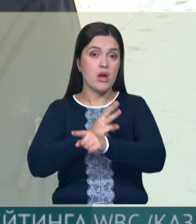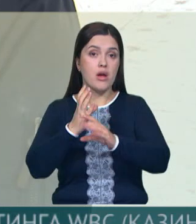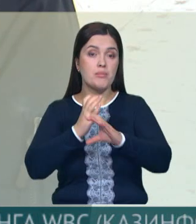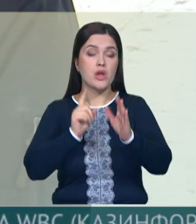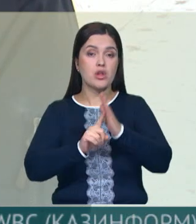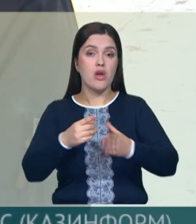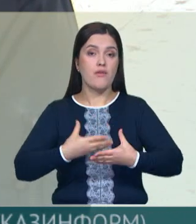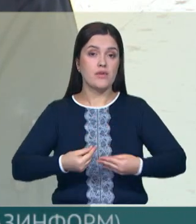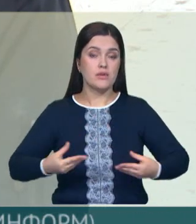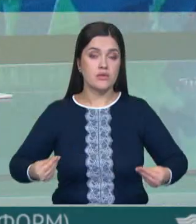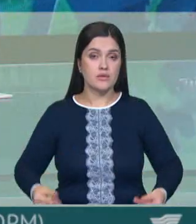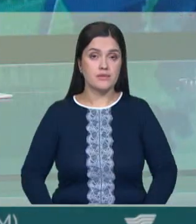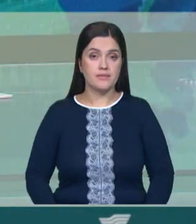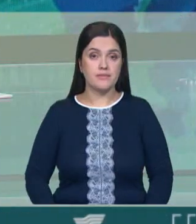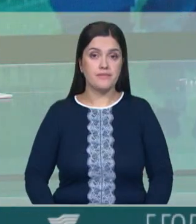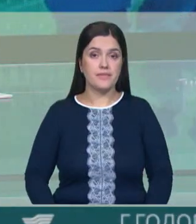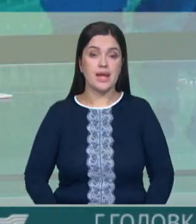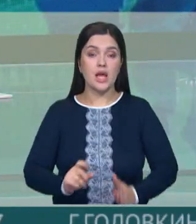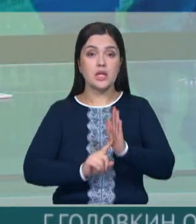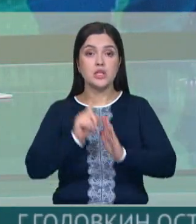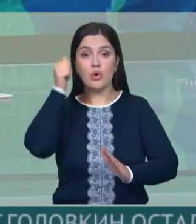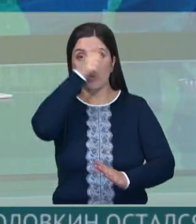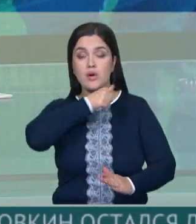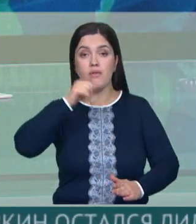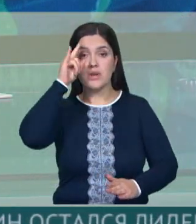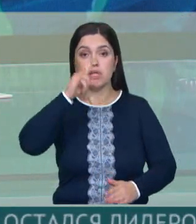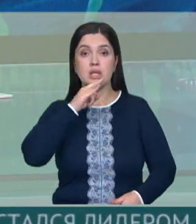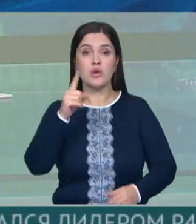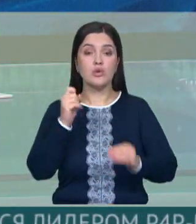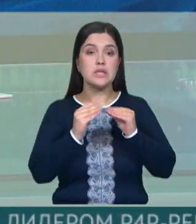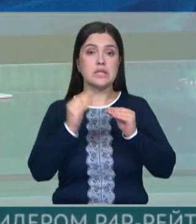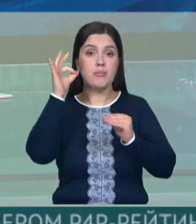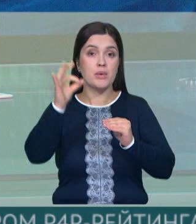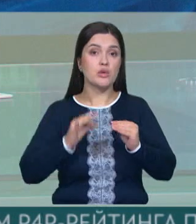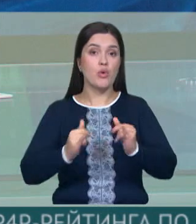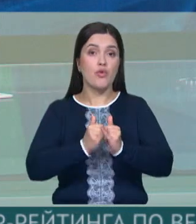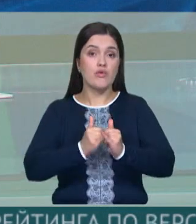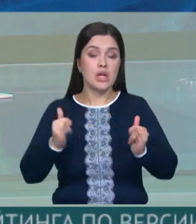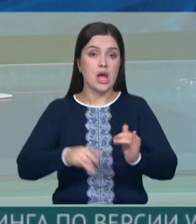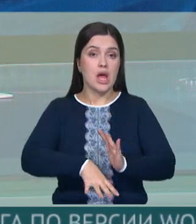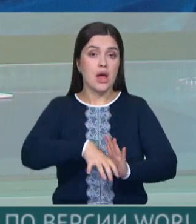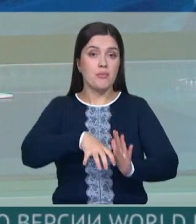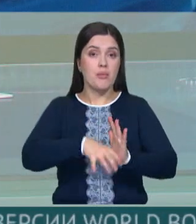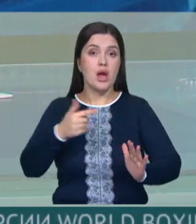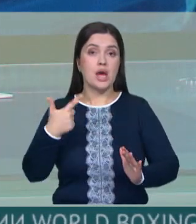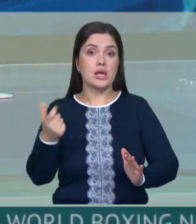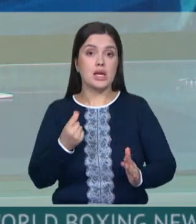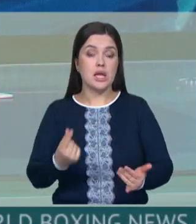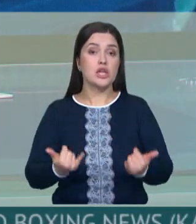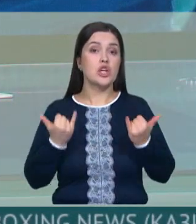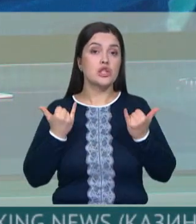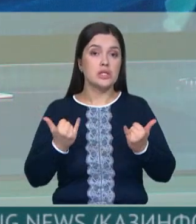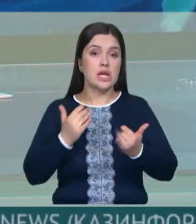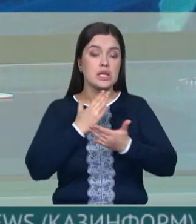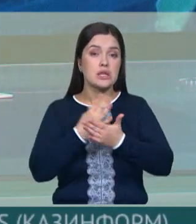начнутся весной. Между тем, с начала года в Казахстане почти на 110% увеличился объем добычи